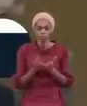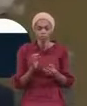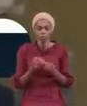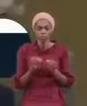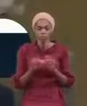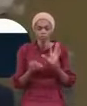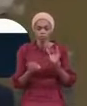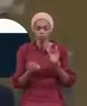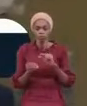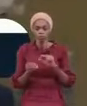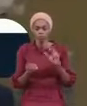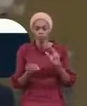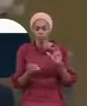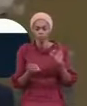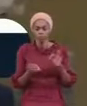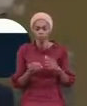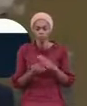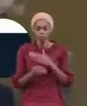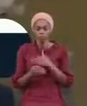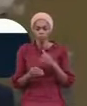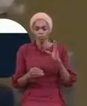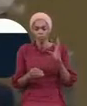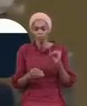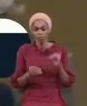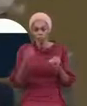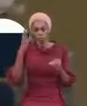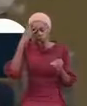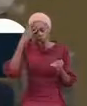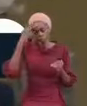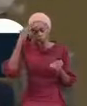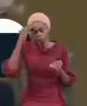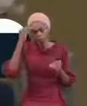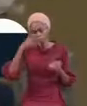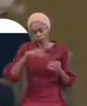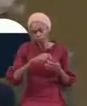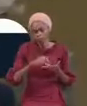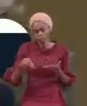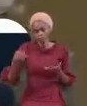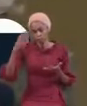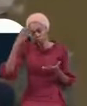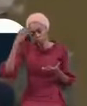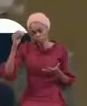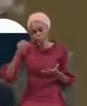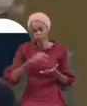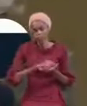la couronne là-bas nombre chapitre